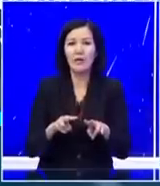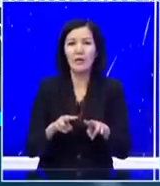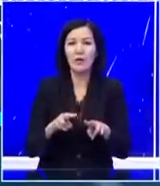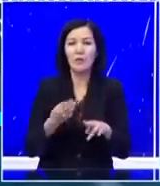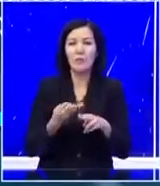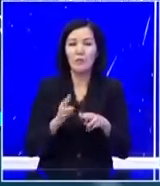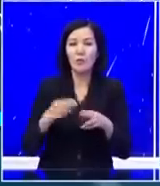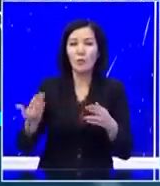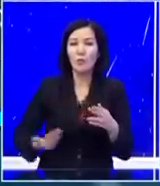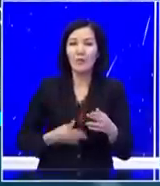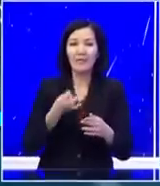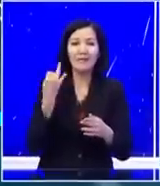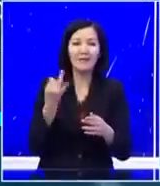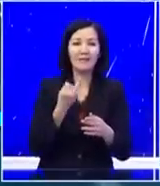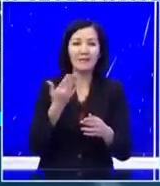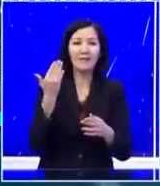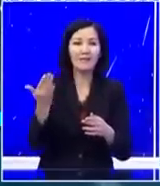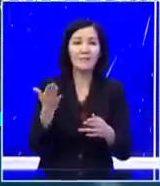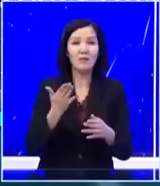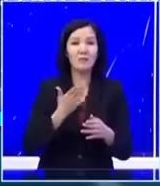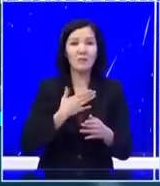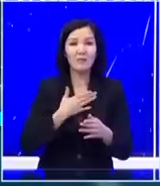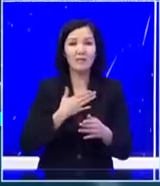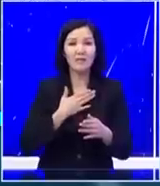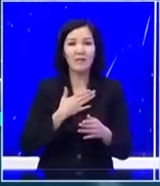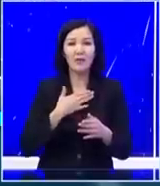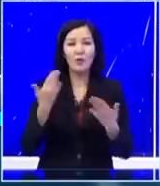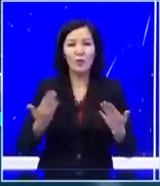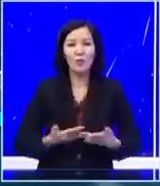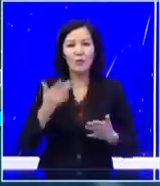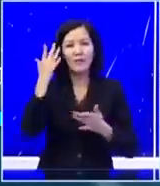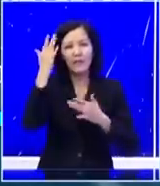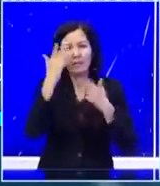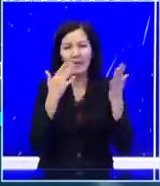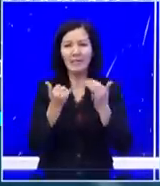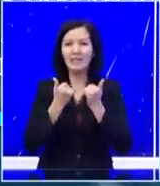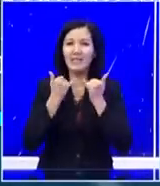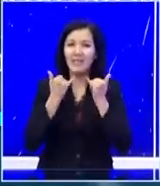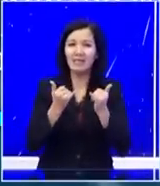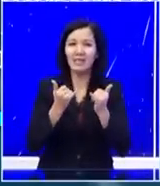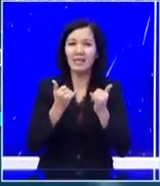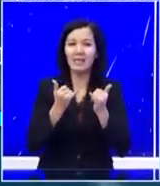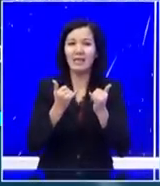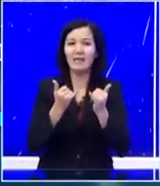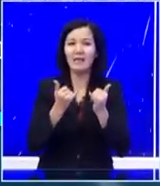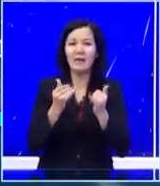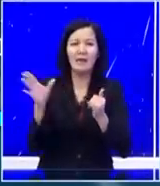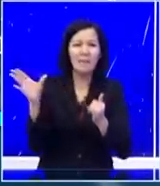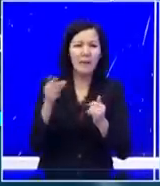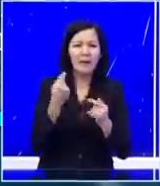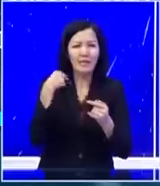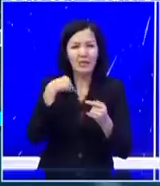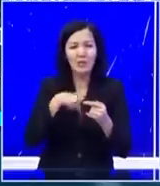сөзінің тұтас өмірлік философия екенін, өмірдің мәні де, сәні де сыйластықта екенін әр клеткеммен